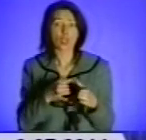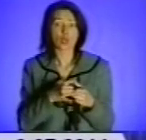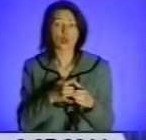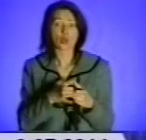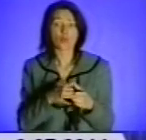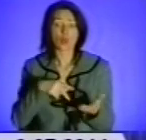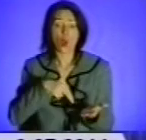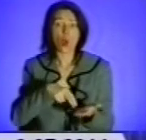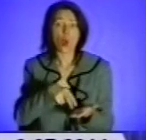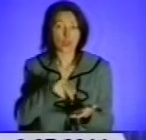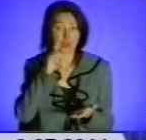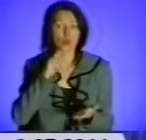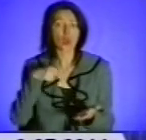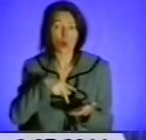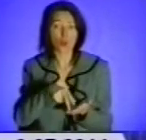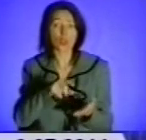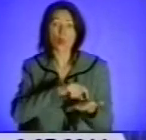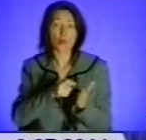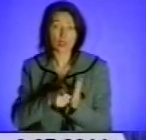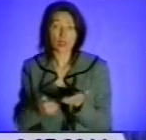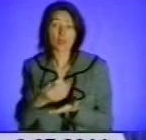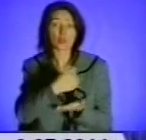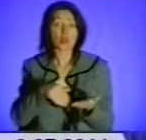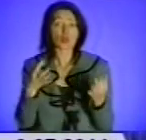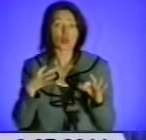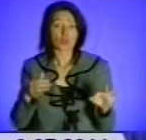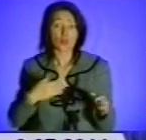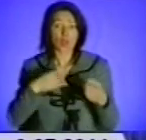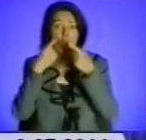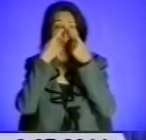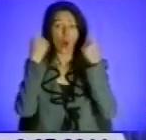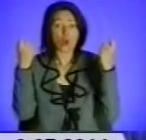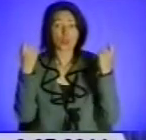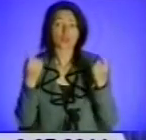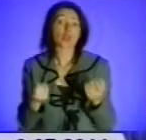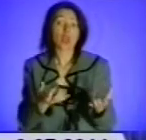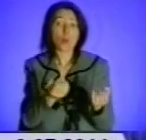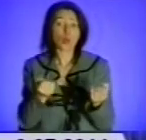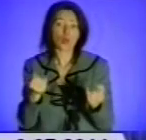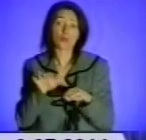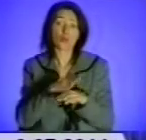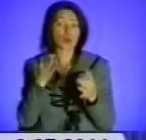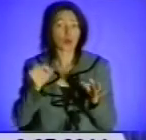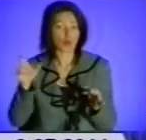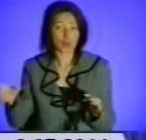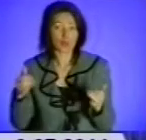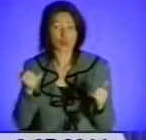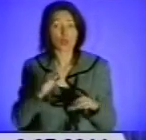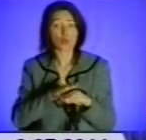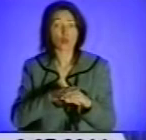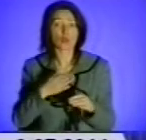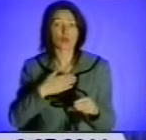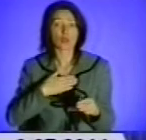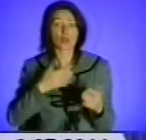по кабінетах і збирають дозволи. От ми оголосили набір добровольців, і сьогодні по факту у нас вже є